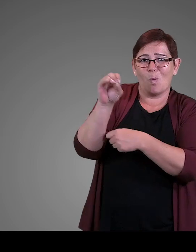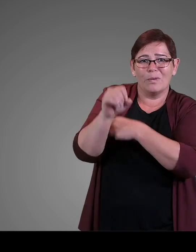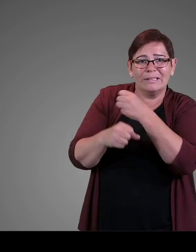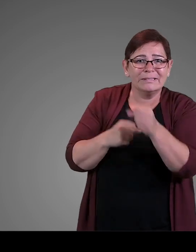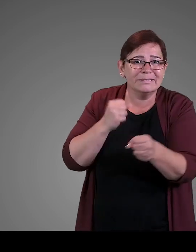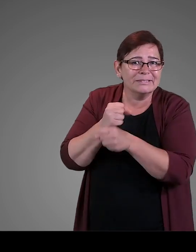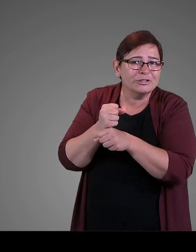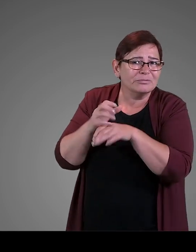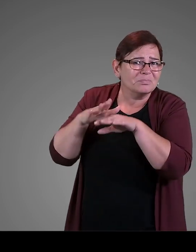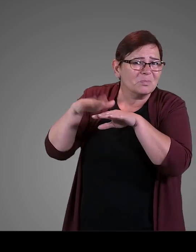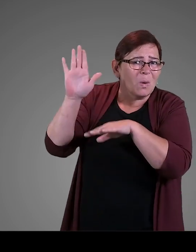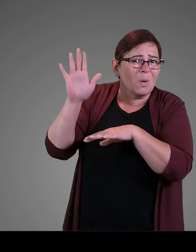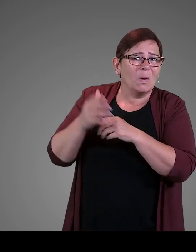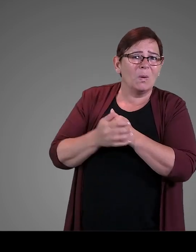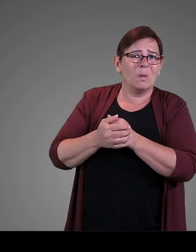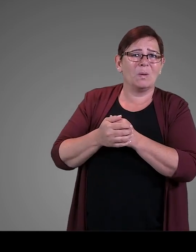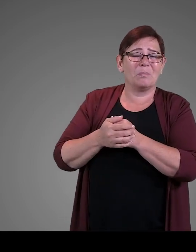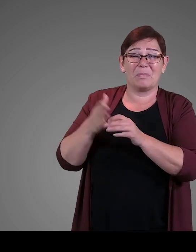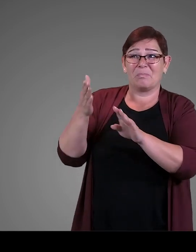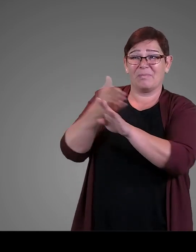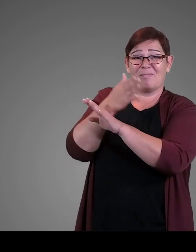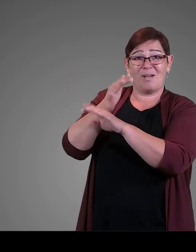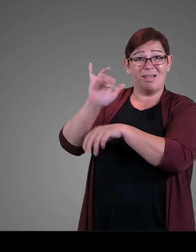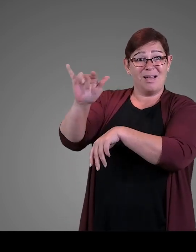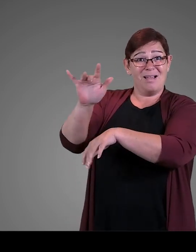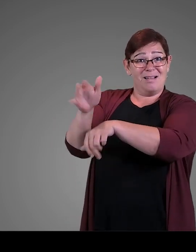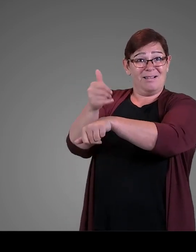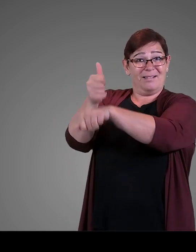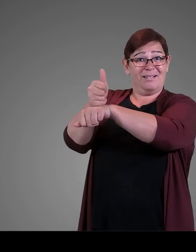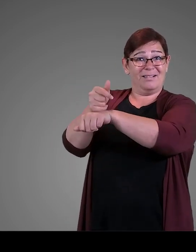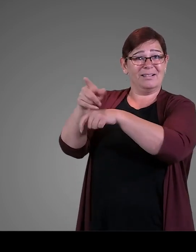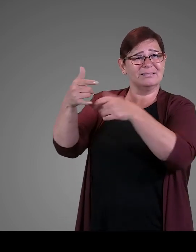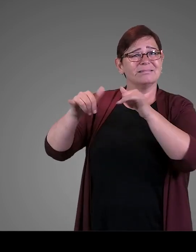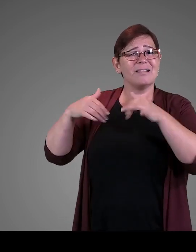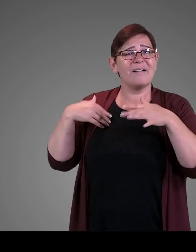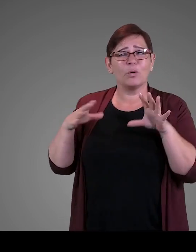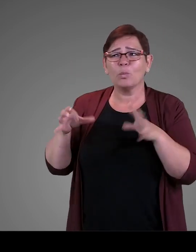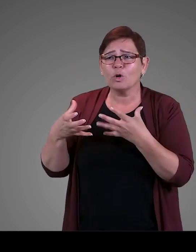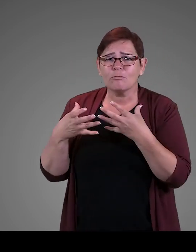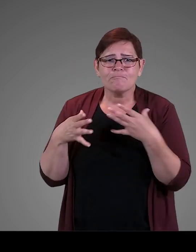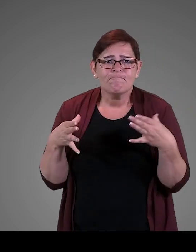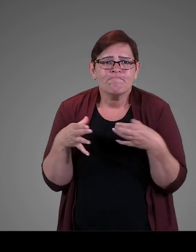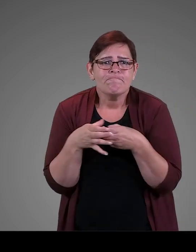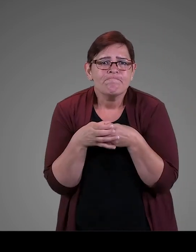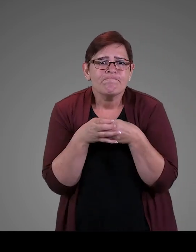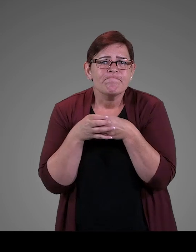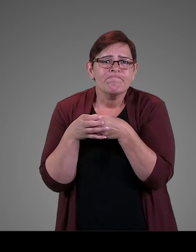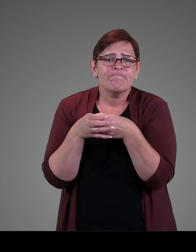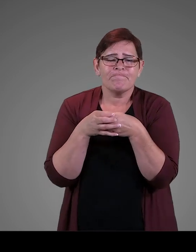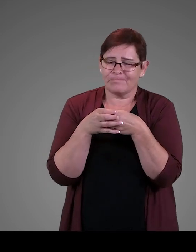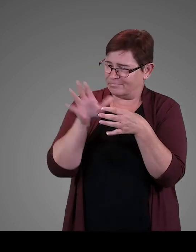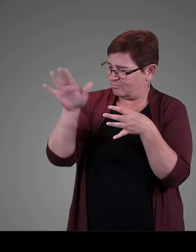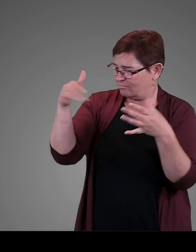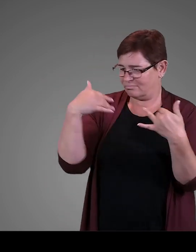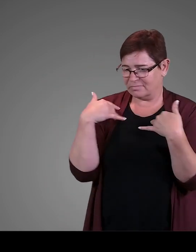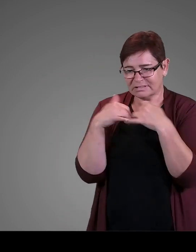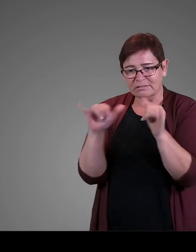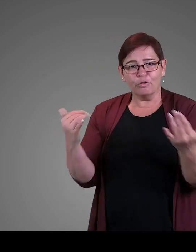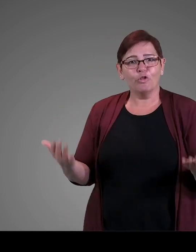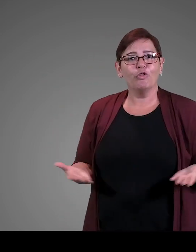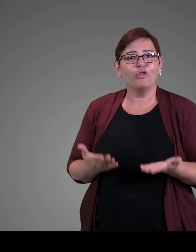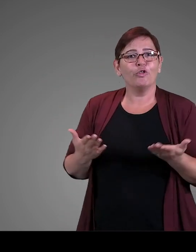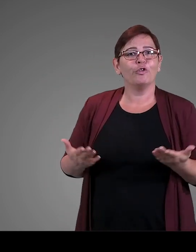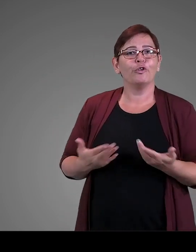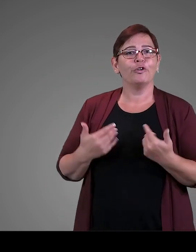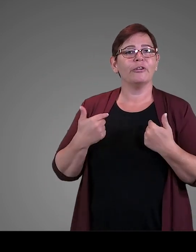ça. Donc oui, je suis encore là, puis à tous les jours, je vous avoue, on est situé à la même place depuis toutes ces années-là, puis à tous